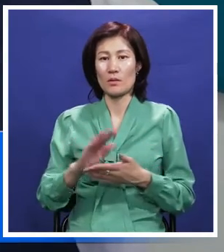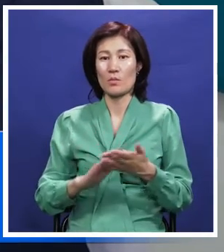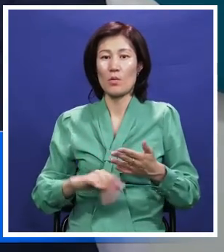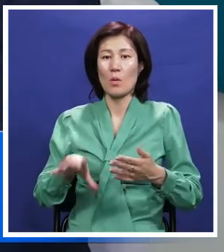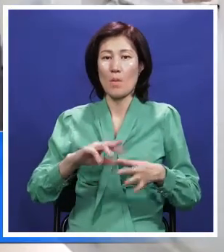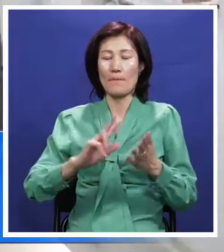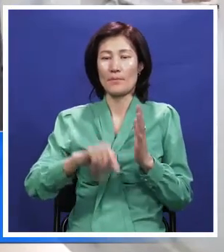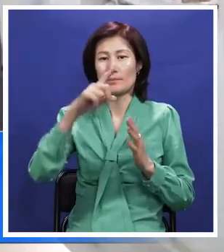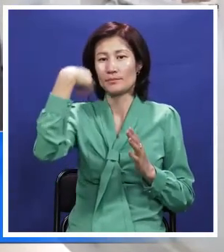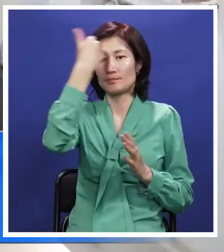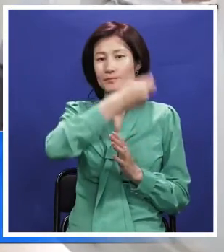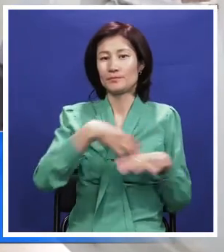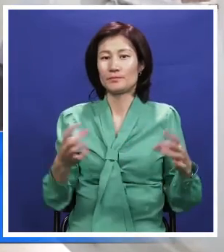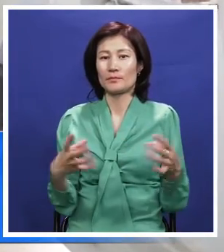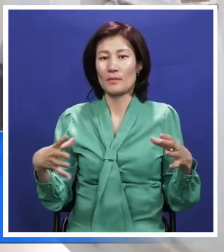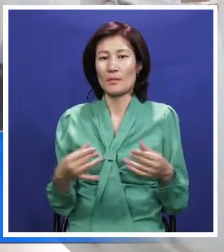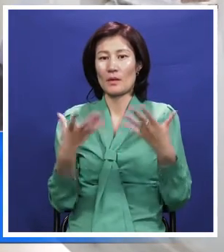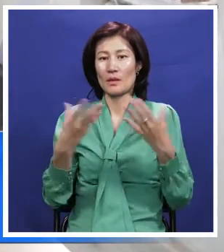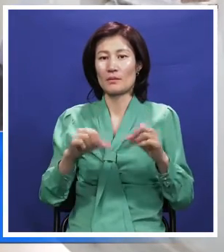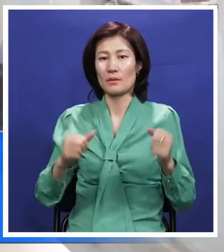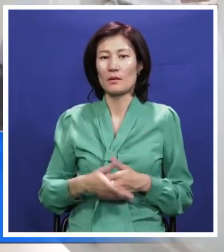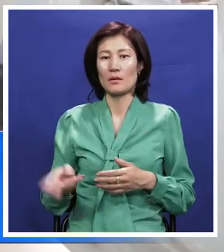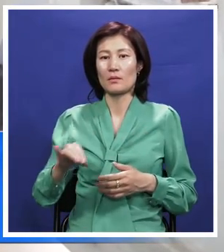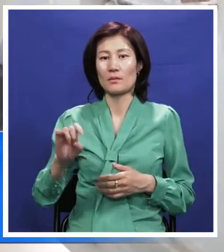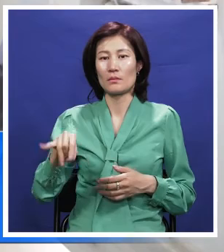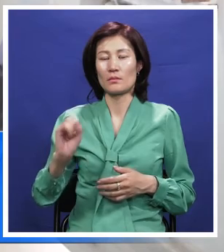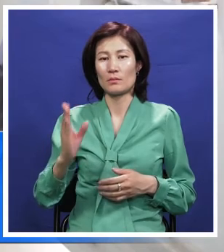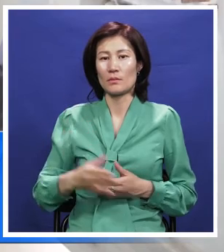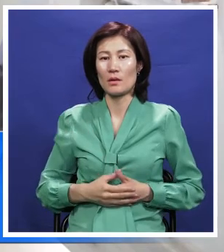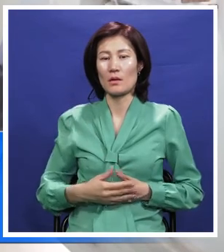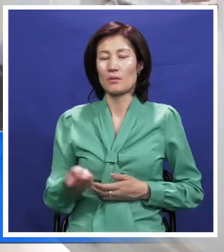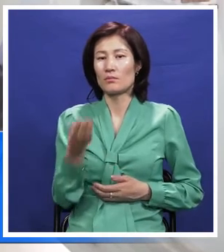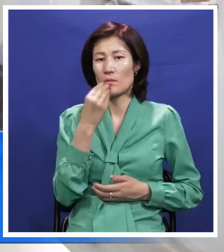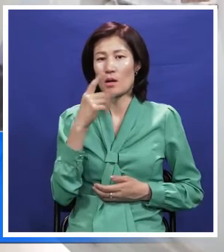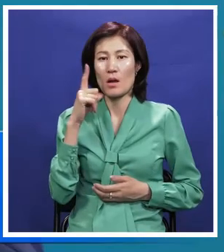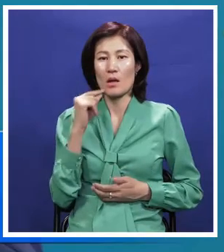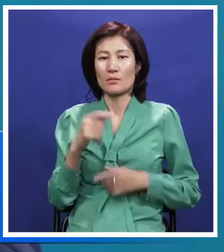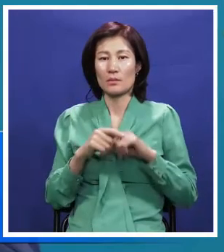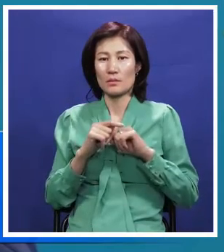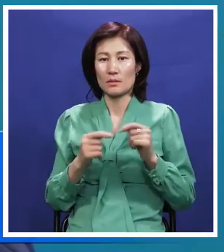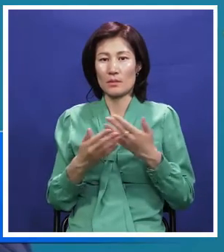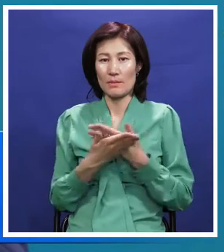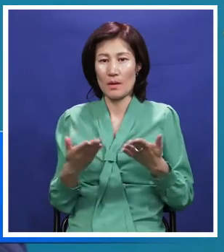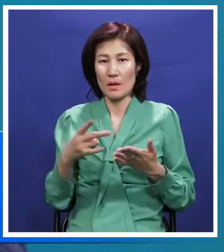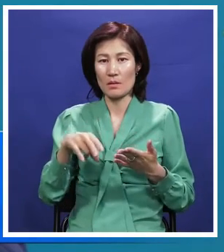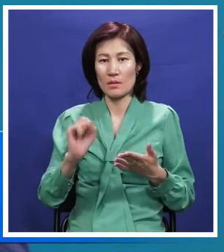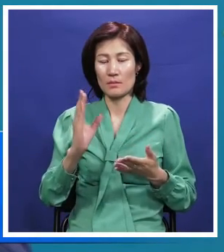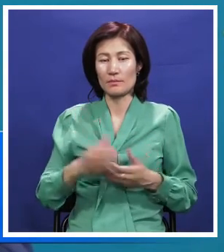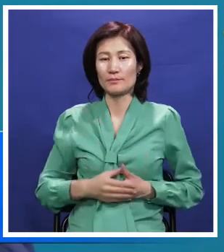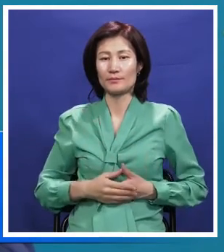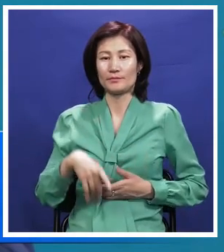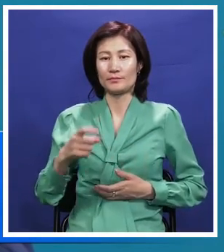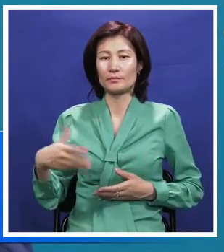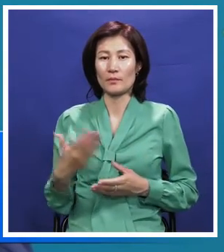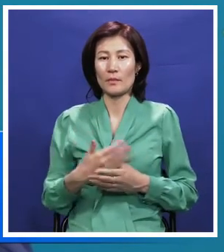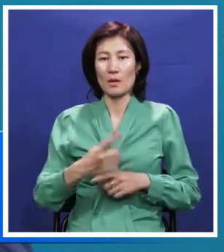берді. 30 жылдық мереке тұсында қабылдауға келген тұрғындарға депутат Дулат Әбіш азық-түлік пакетін табыстап, Нұр Отан партиясының әр